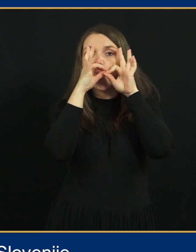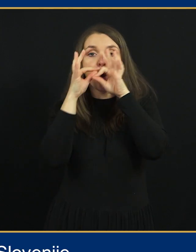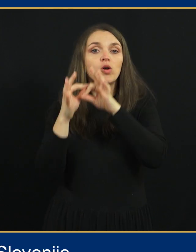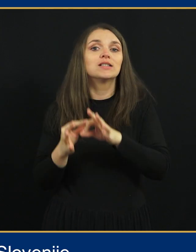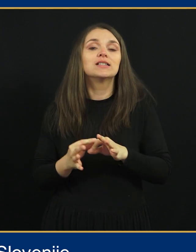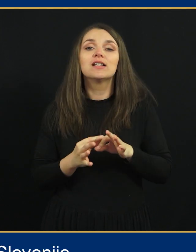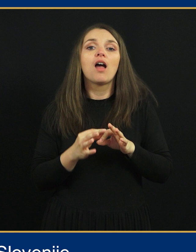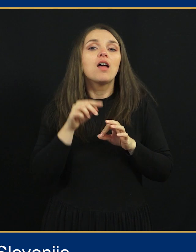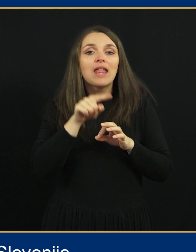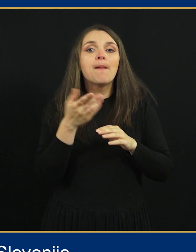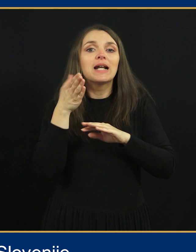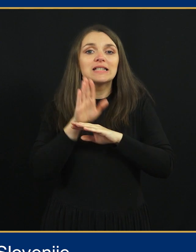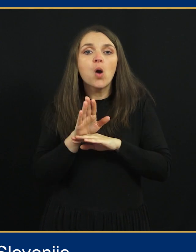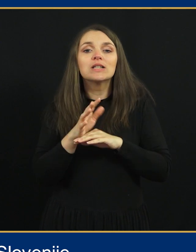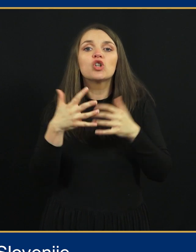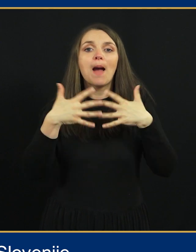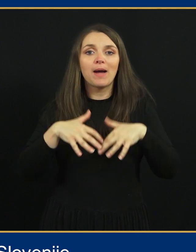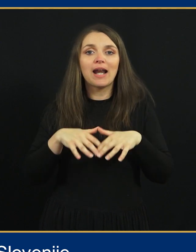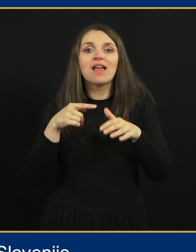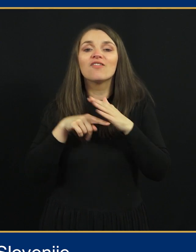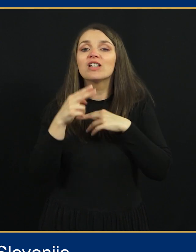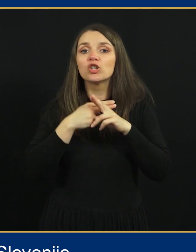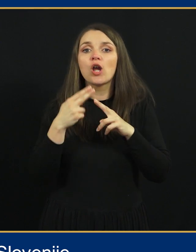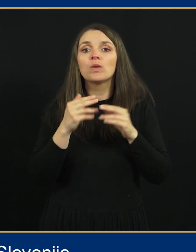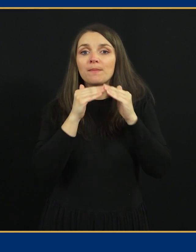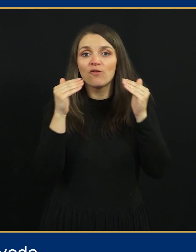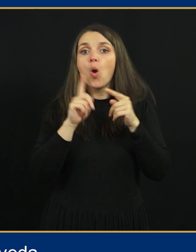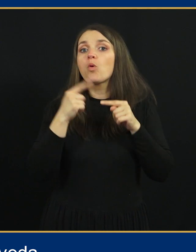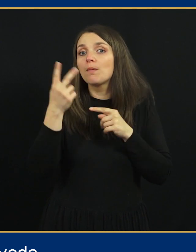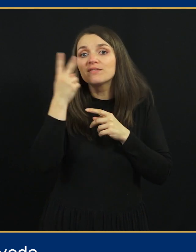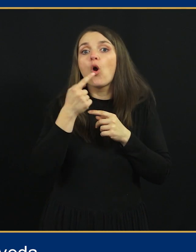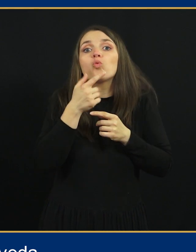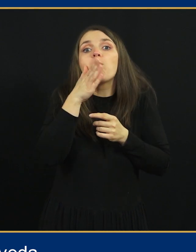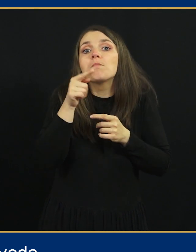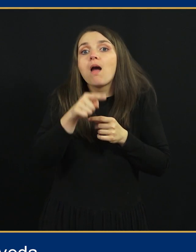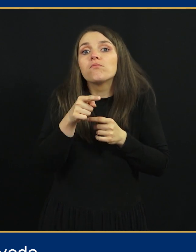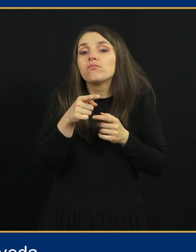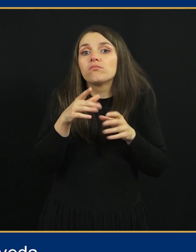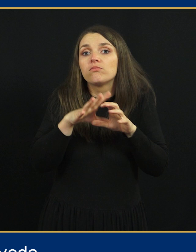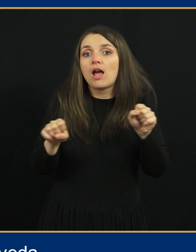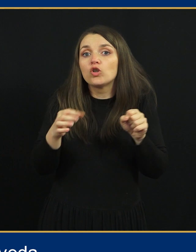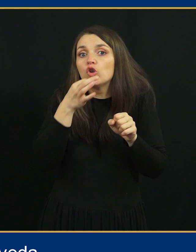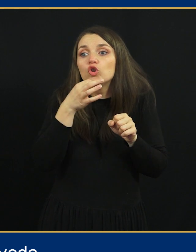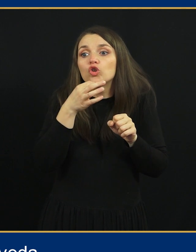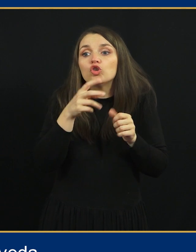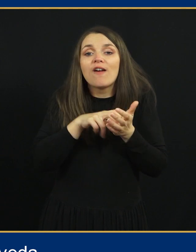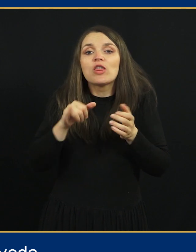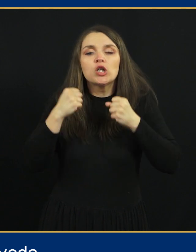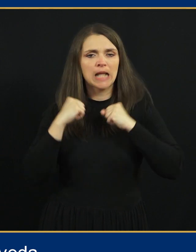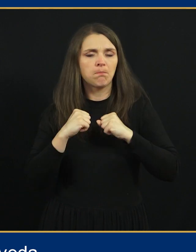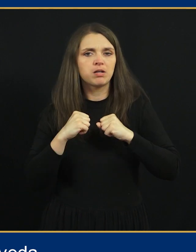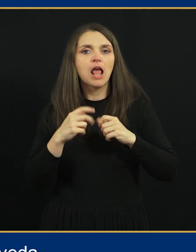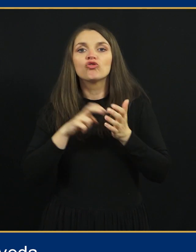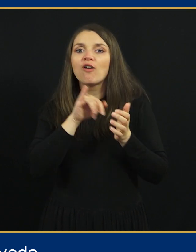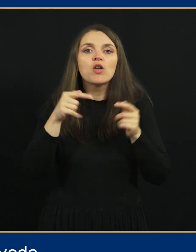seveda drži ves ta predstavniški aparat v državnem nivoju, potem seveda kdo bi pa bil tisti, ki je